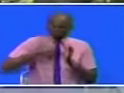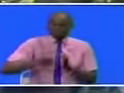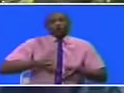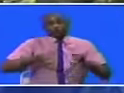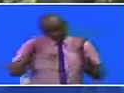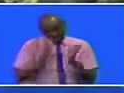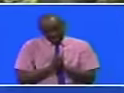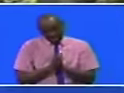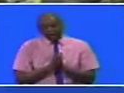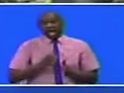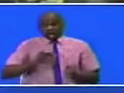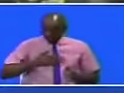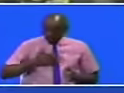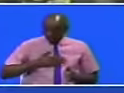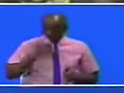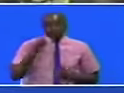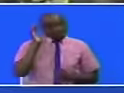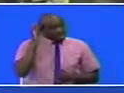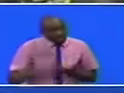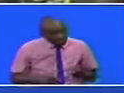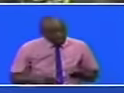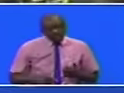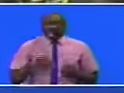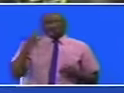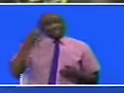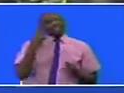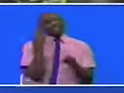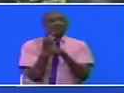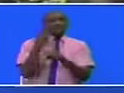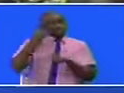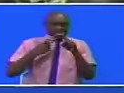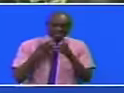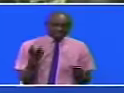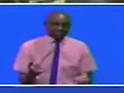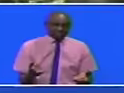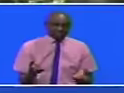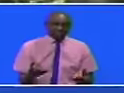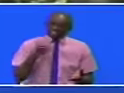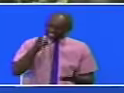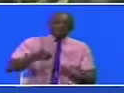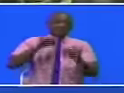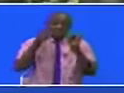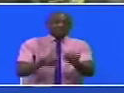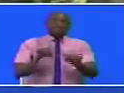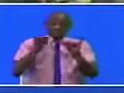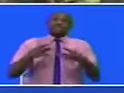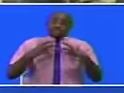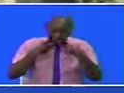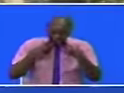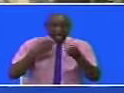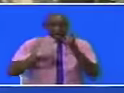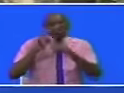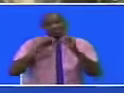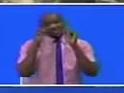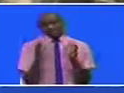yetu ambaye sasa vile tumesikia kwa muda wa miaka 12 imekaa bila kufanya